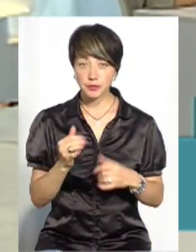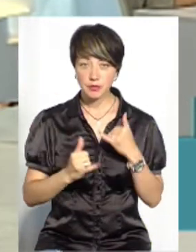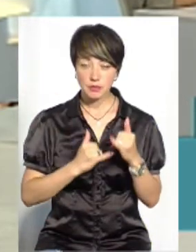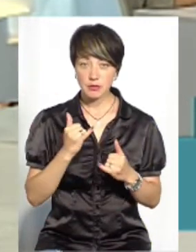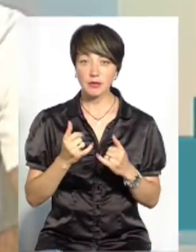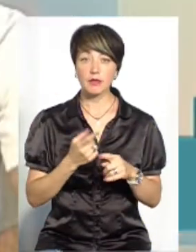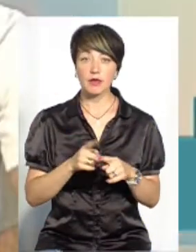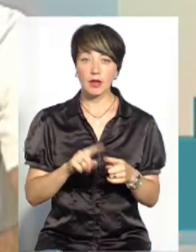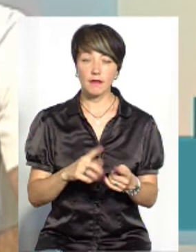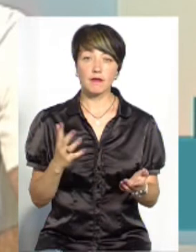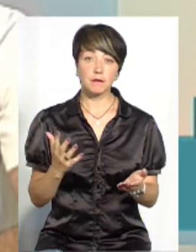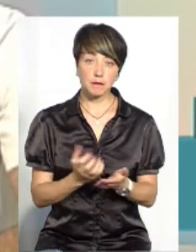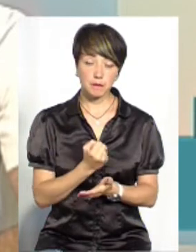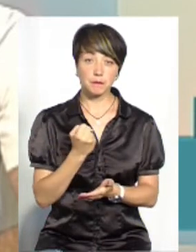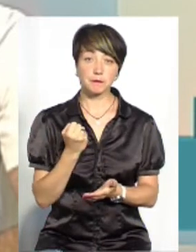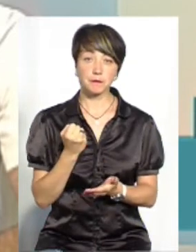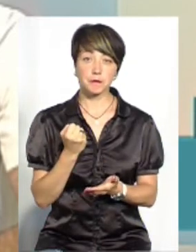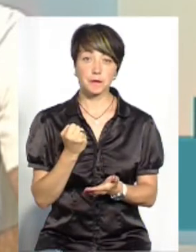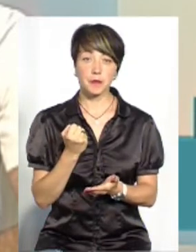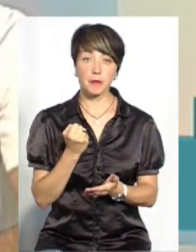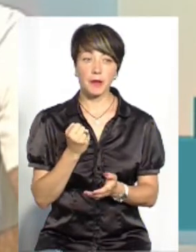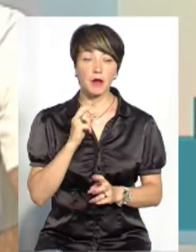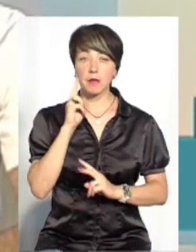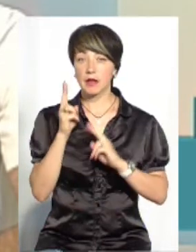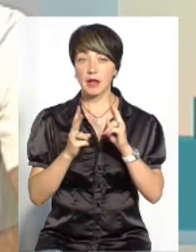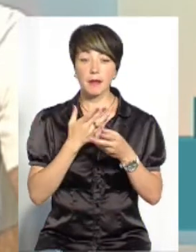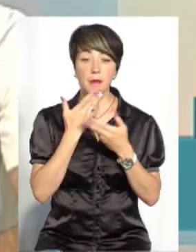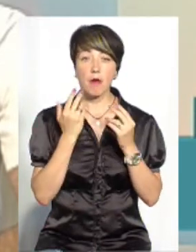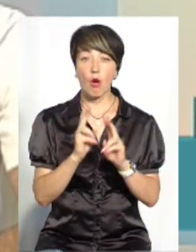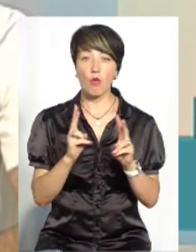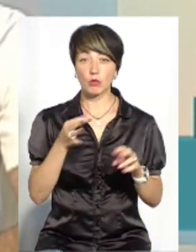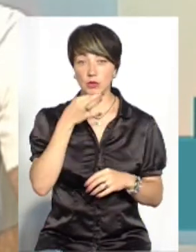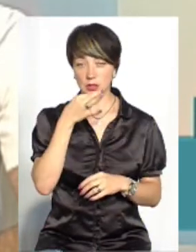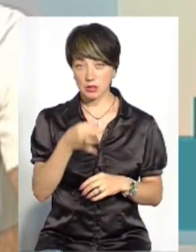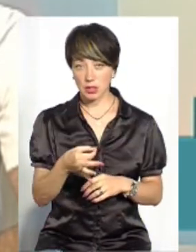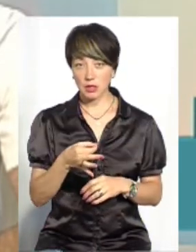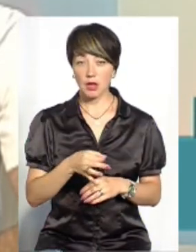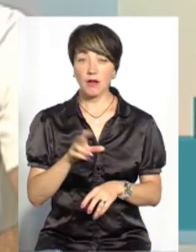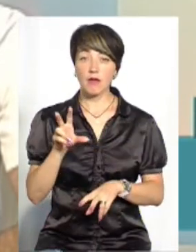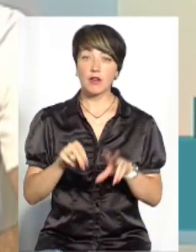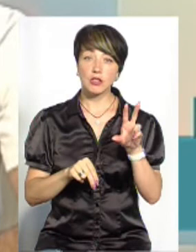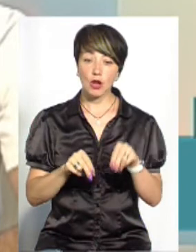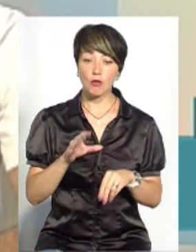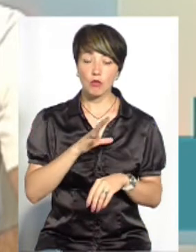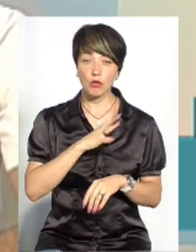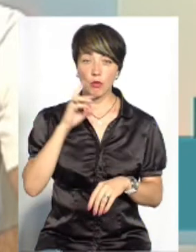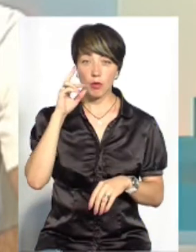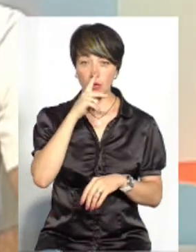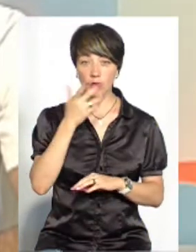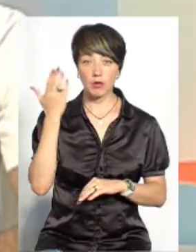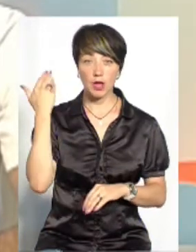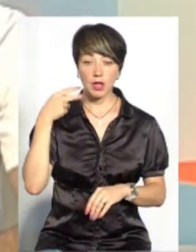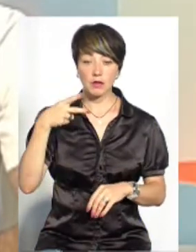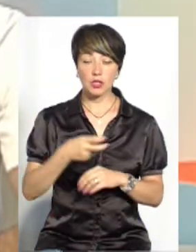і, відповідно, претензій немає до кого виставляти. Вважаю, було помилковим тоді, в